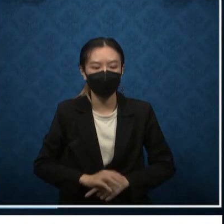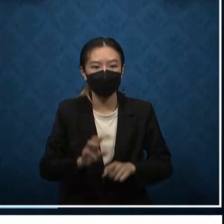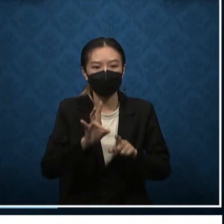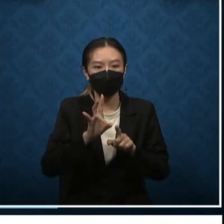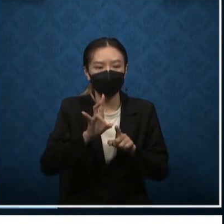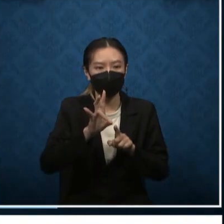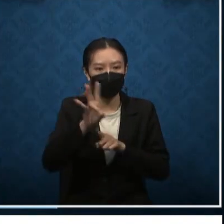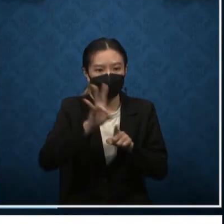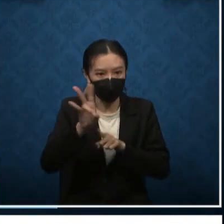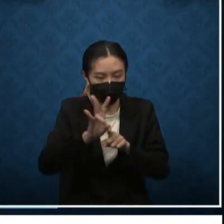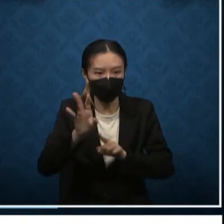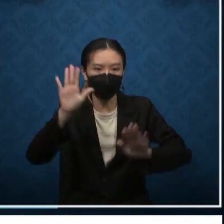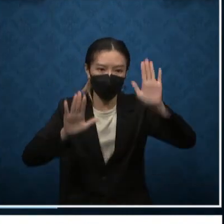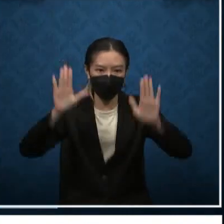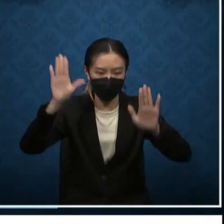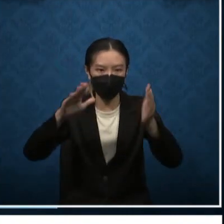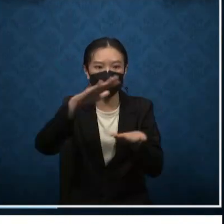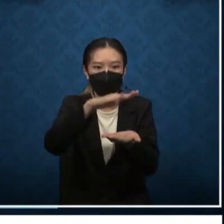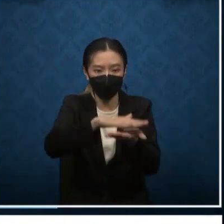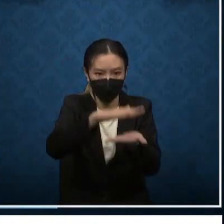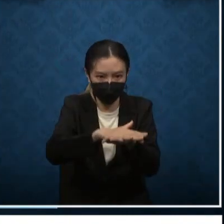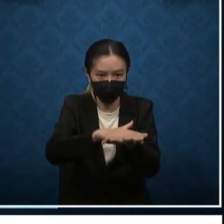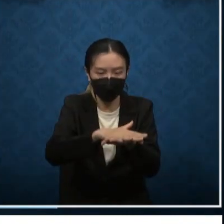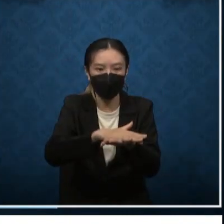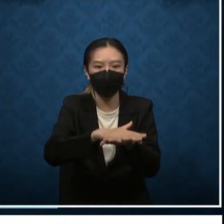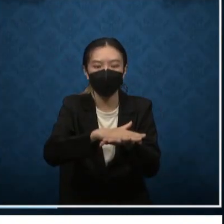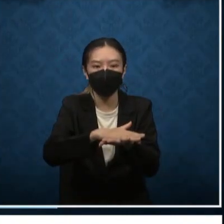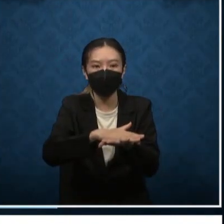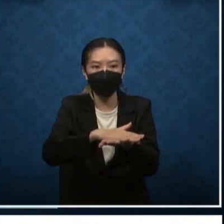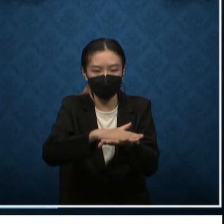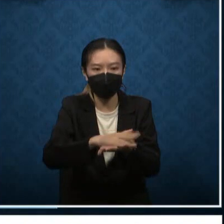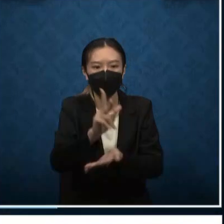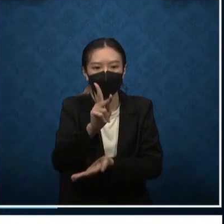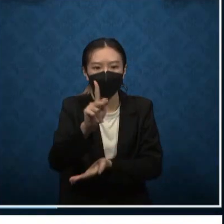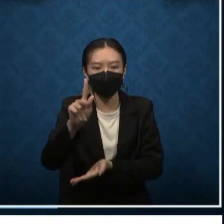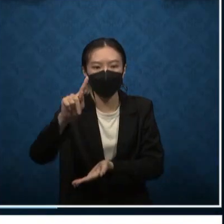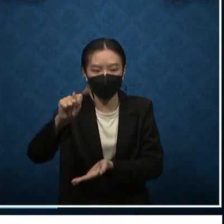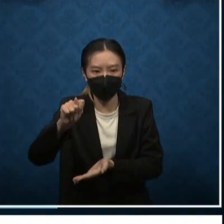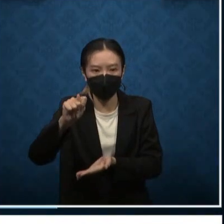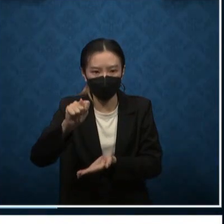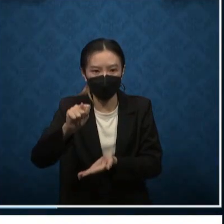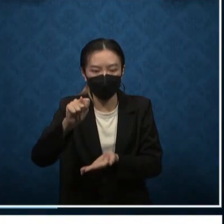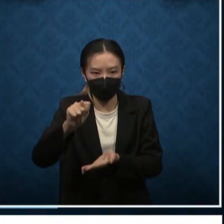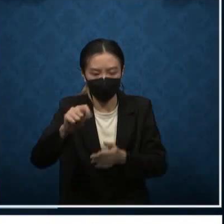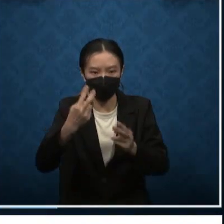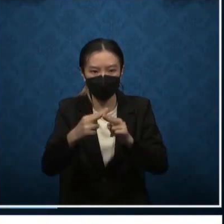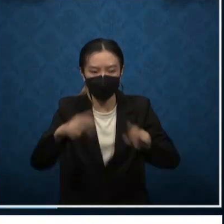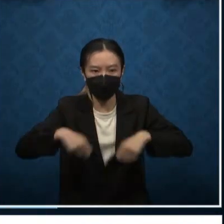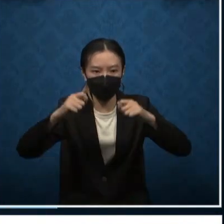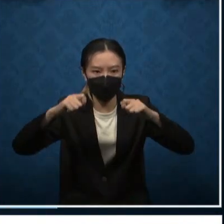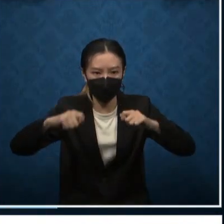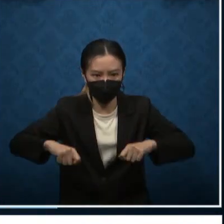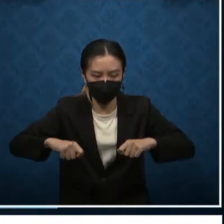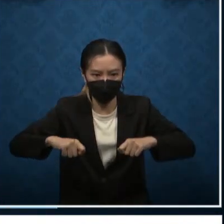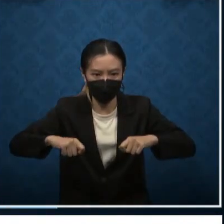ประทศ ในศาศากษา รากการท picตัดคอหนท